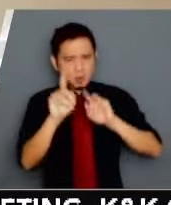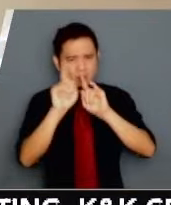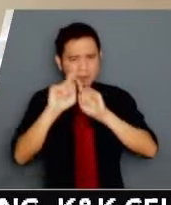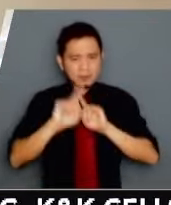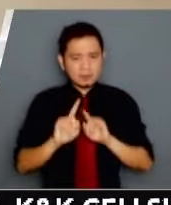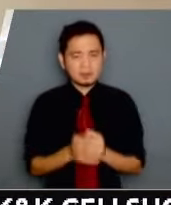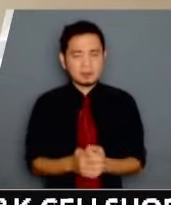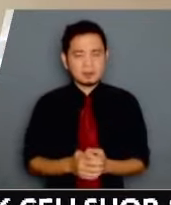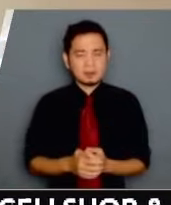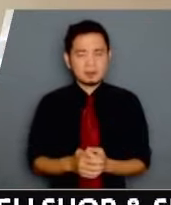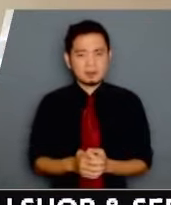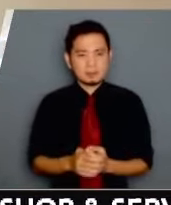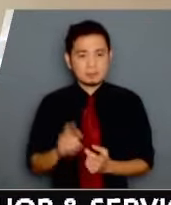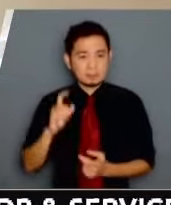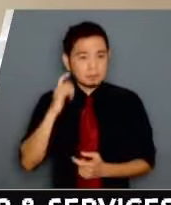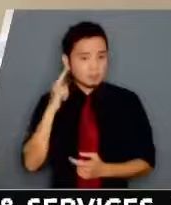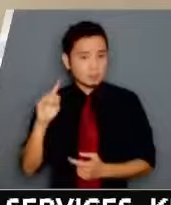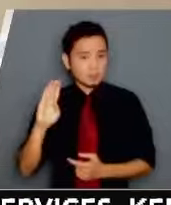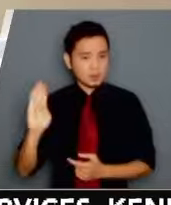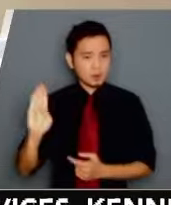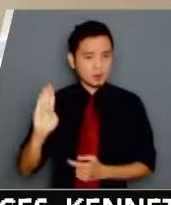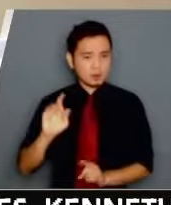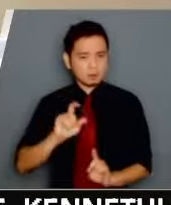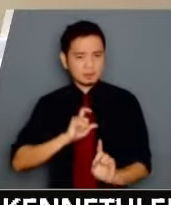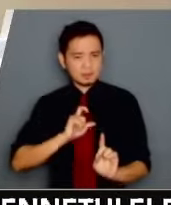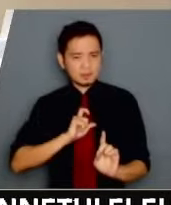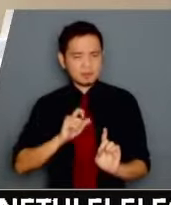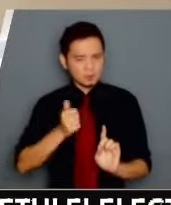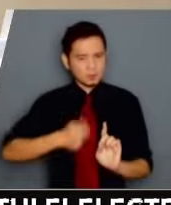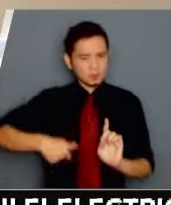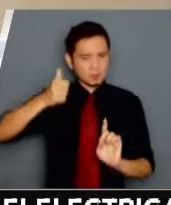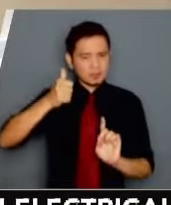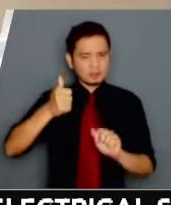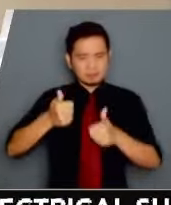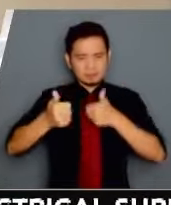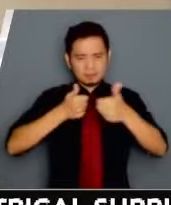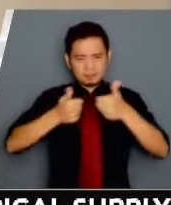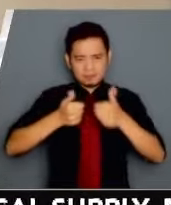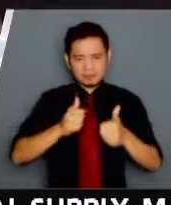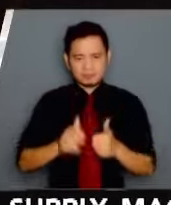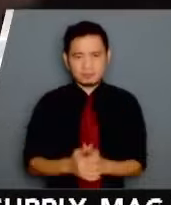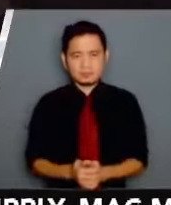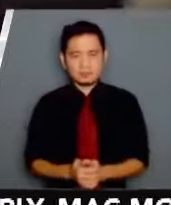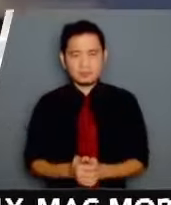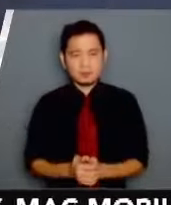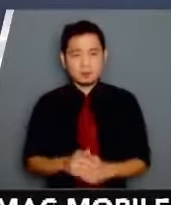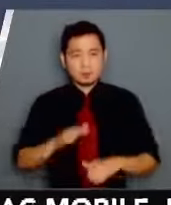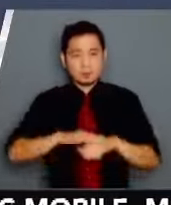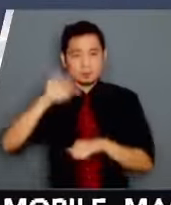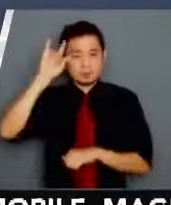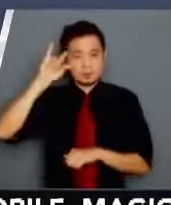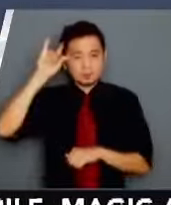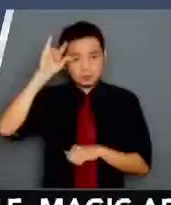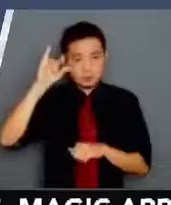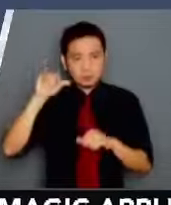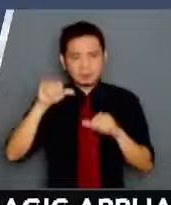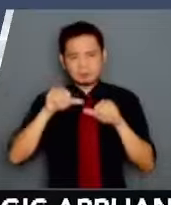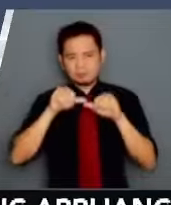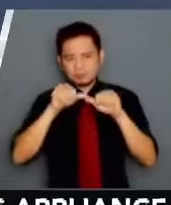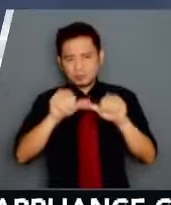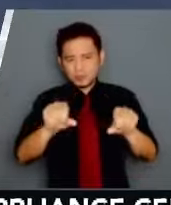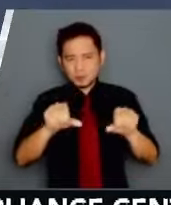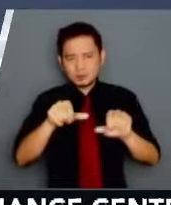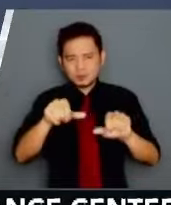2024 Pan-Asian G and No G International Open. Sa kanyang Instagram, ishinare ni Rocco ang ilang moments sa kanyang naging laban sa dalawang